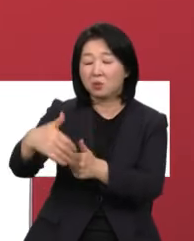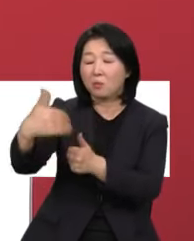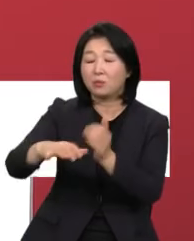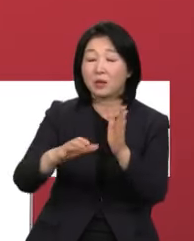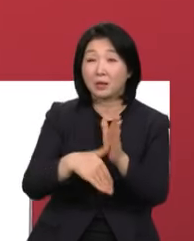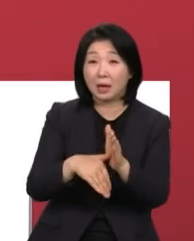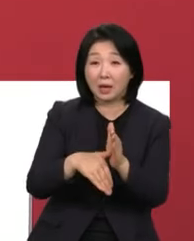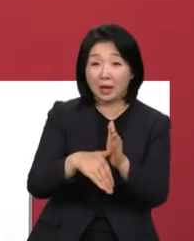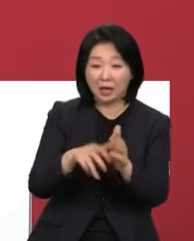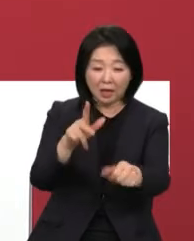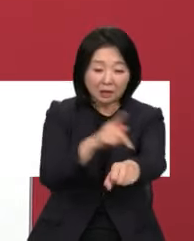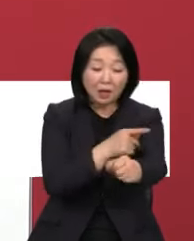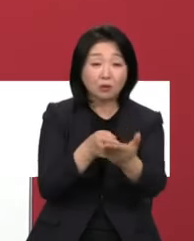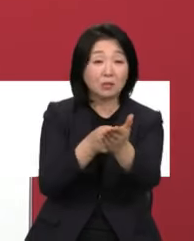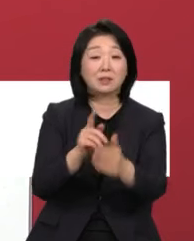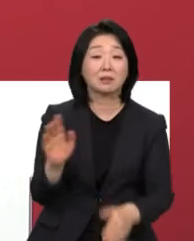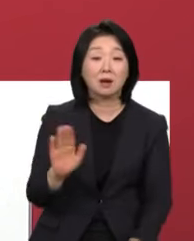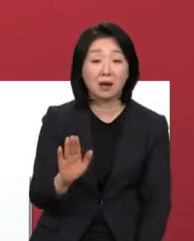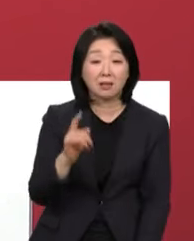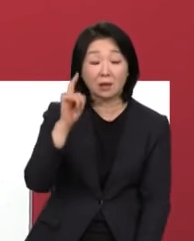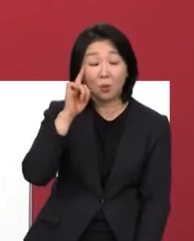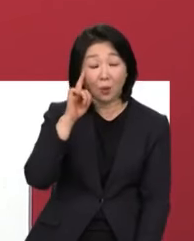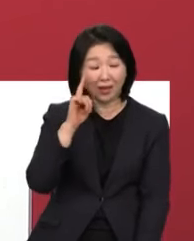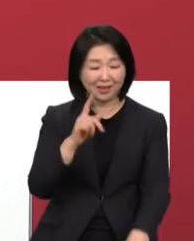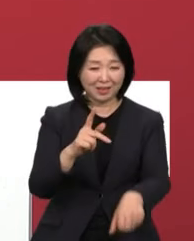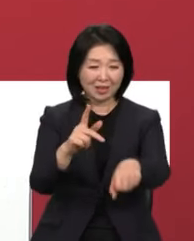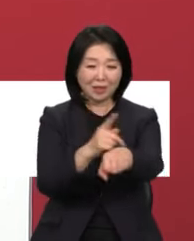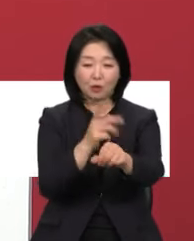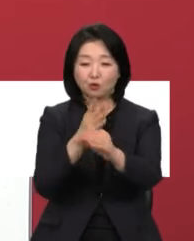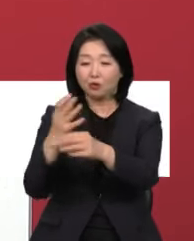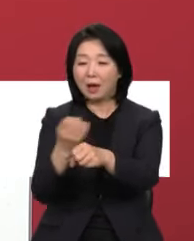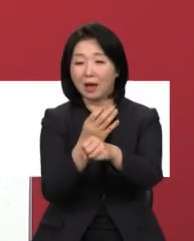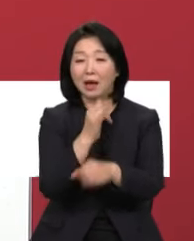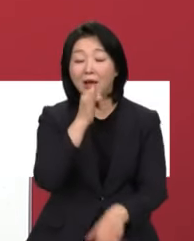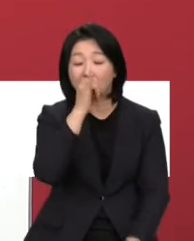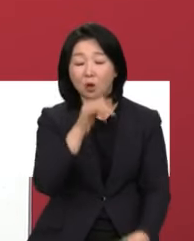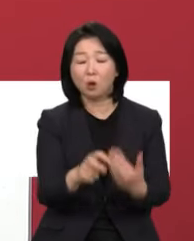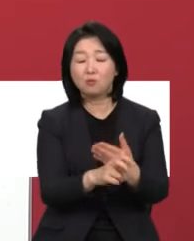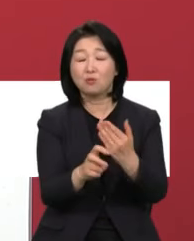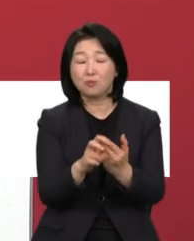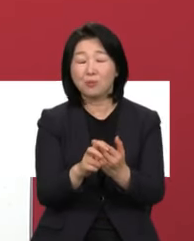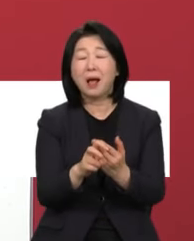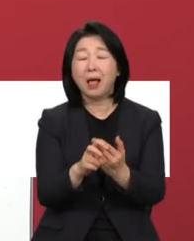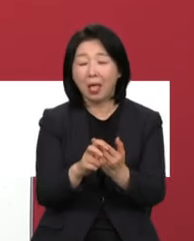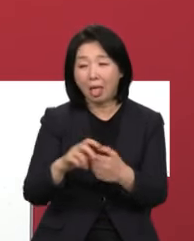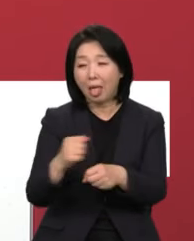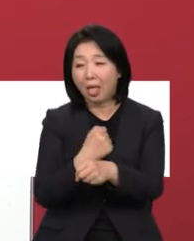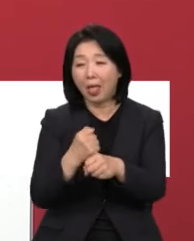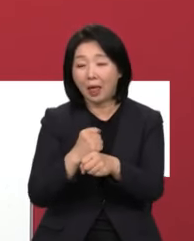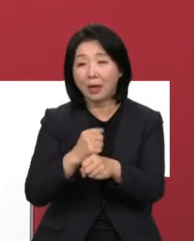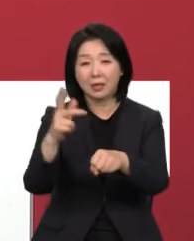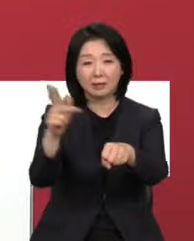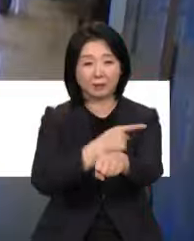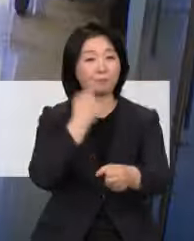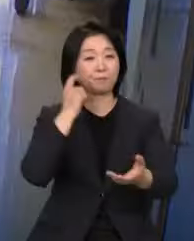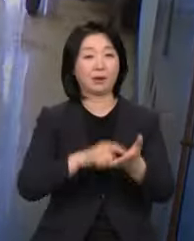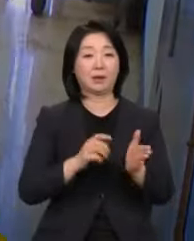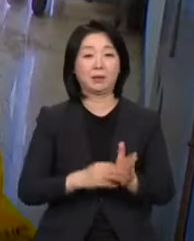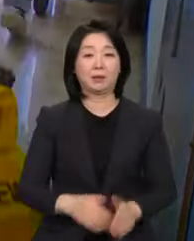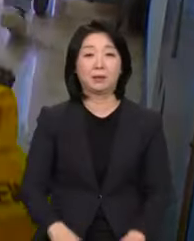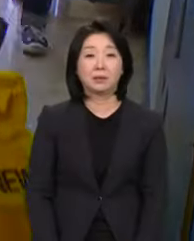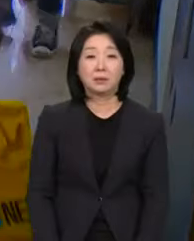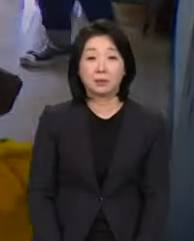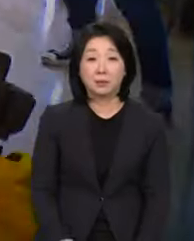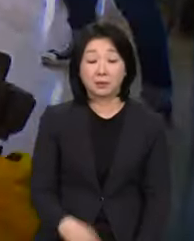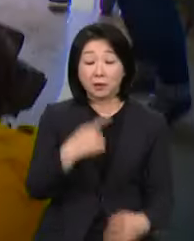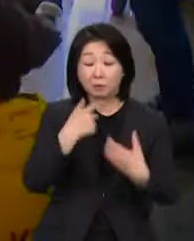것이 아니라 일명 대출 브로커를 낀 불법 작업 대출을 한 것으로 밝혀졌습니다.